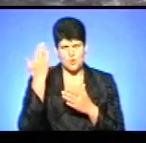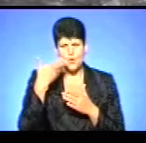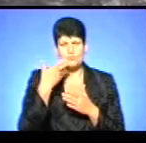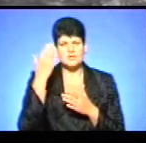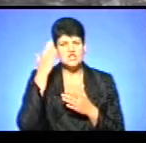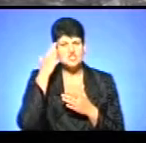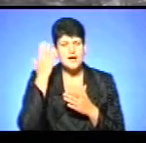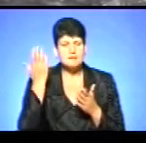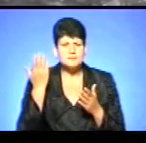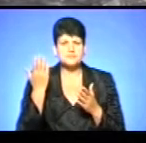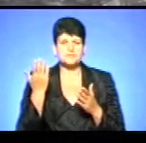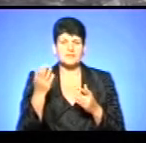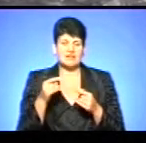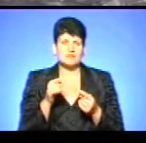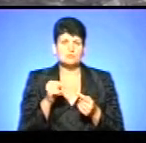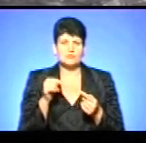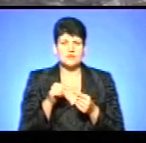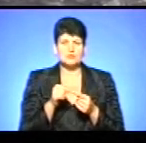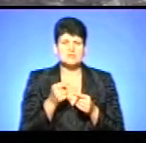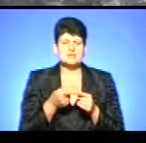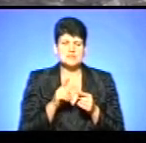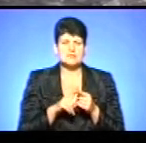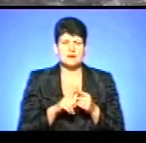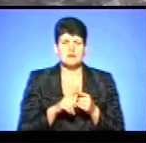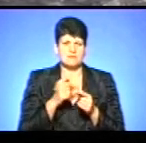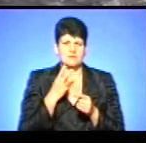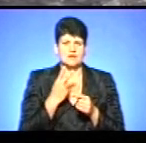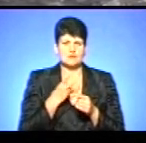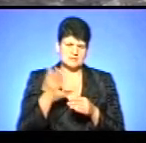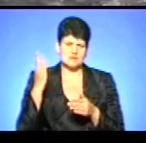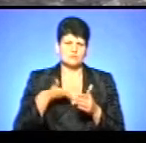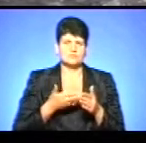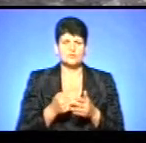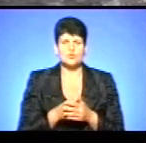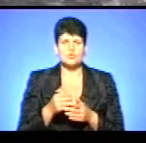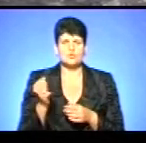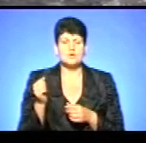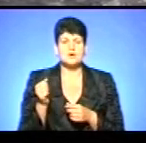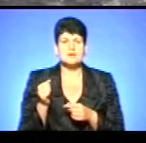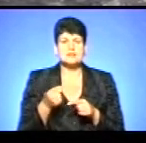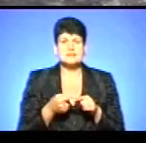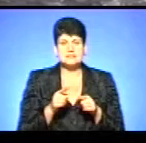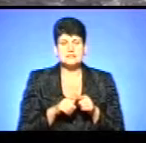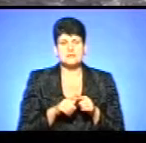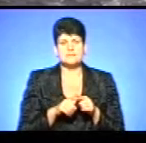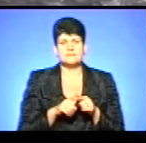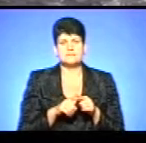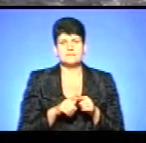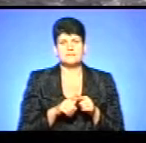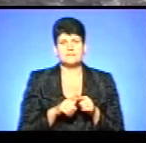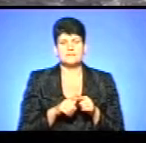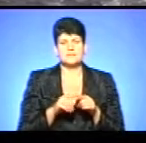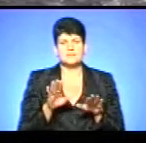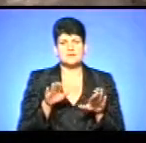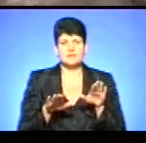і відповідно такий зріз характерний для такого рубаного черепа. І відповідно такі черепи потім під вагою